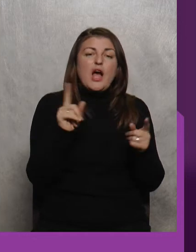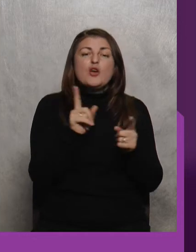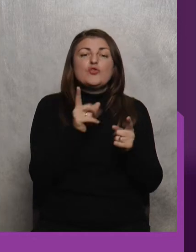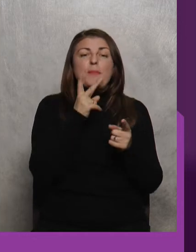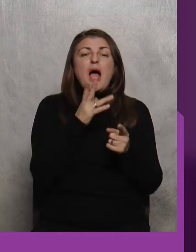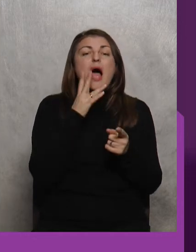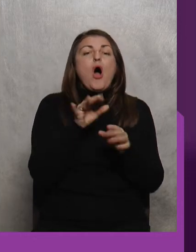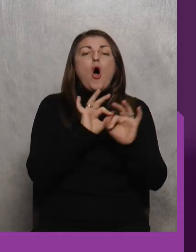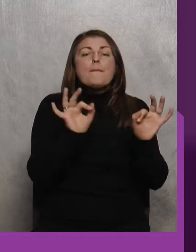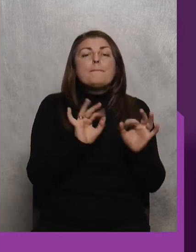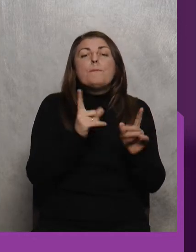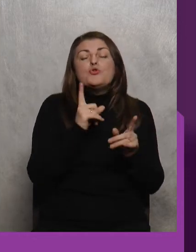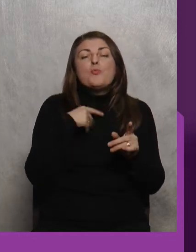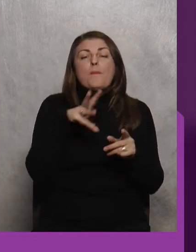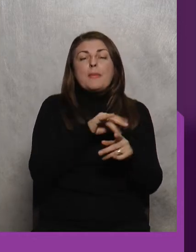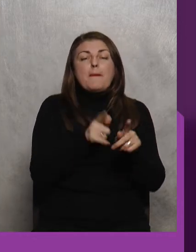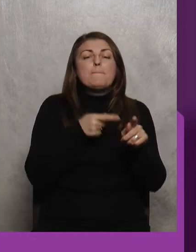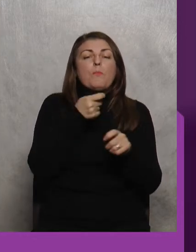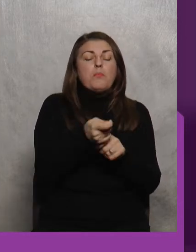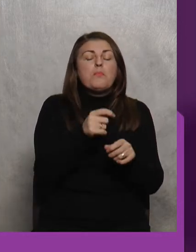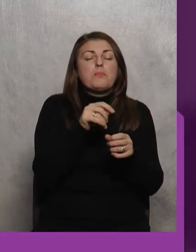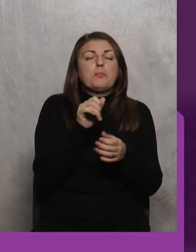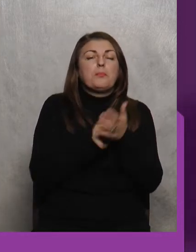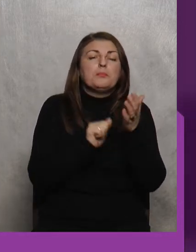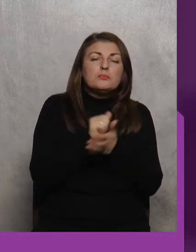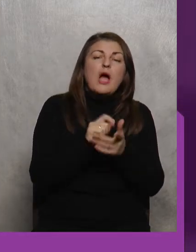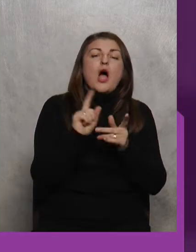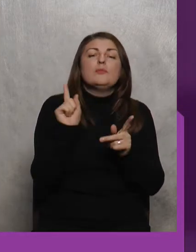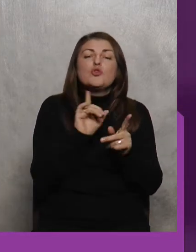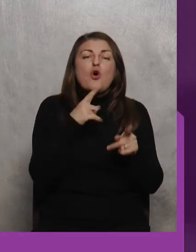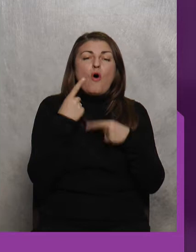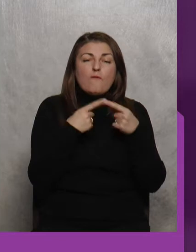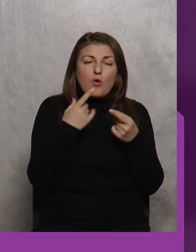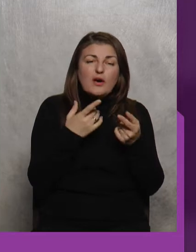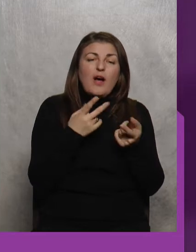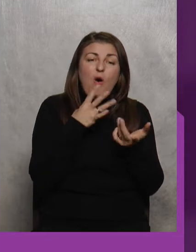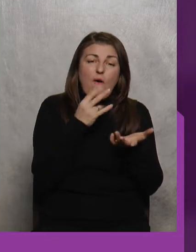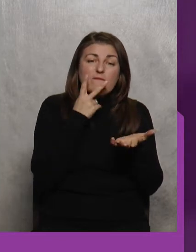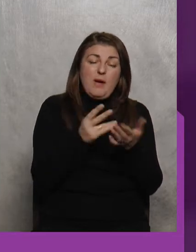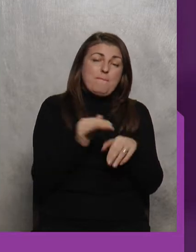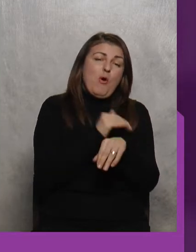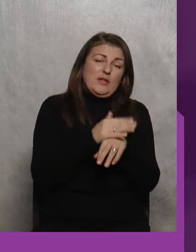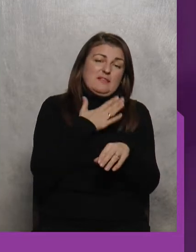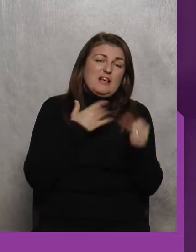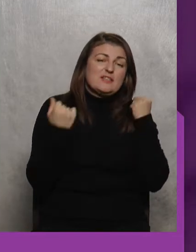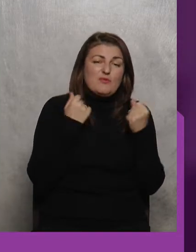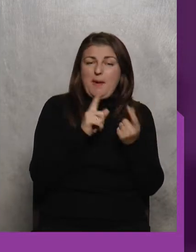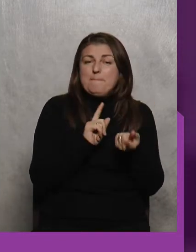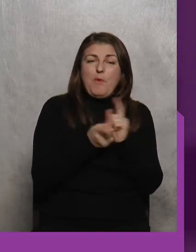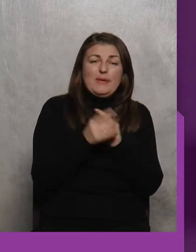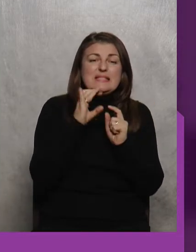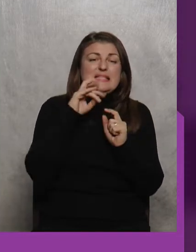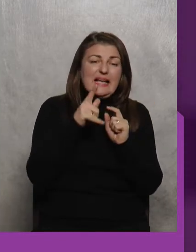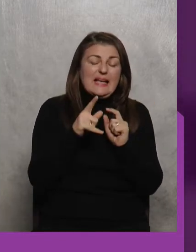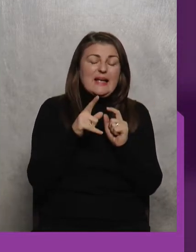епізод описується, чому ми подаємо протест, про що говориться, відповідно, от молодець наш спортсмен поміняв стиль